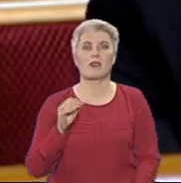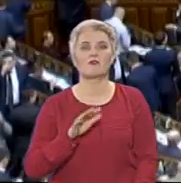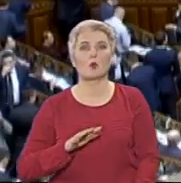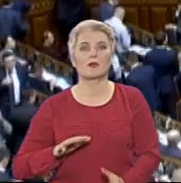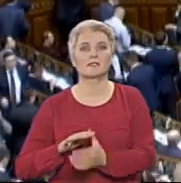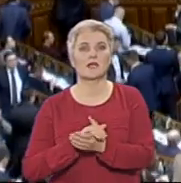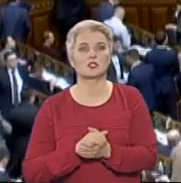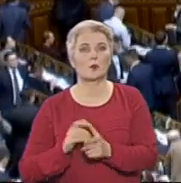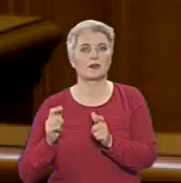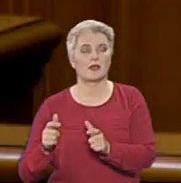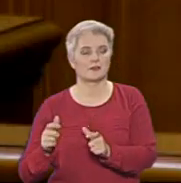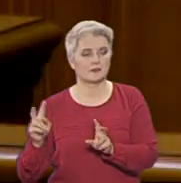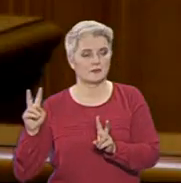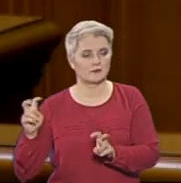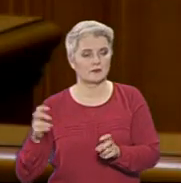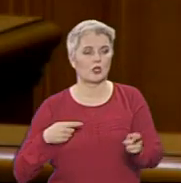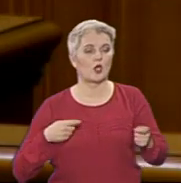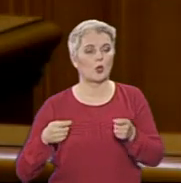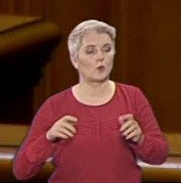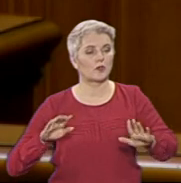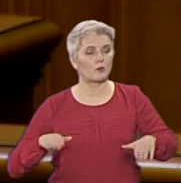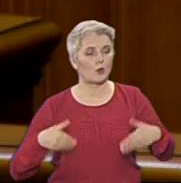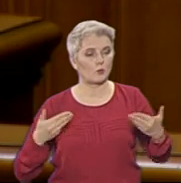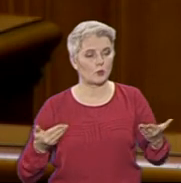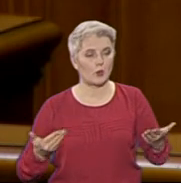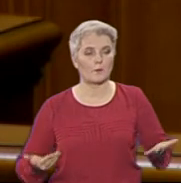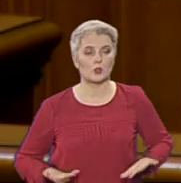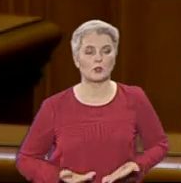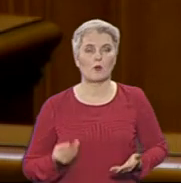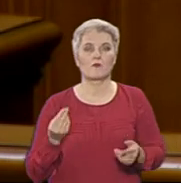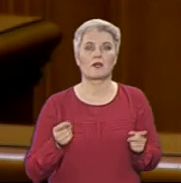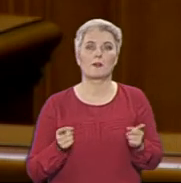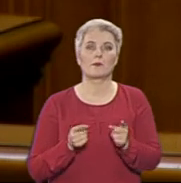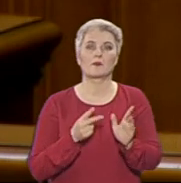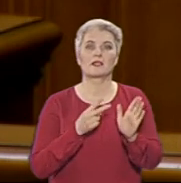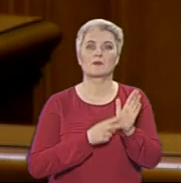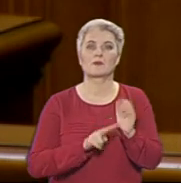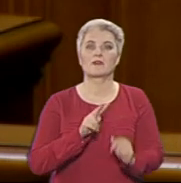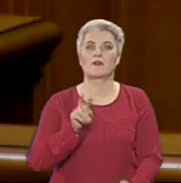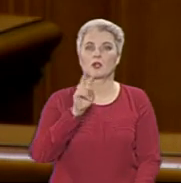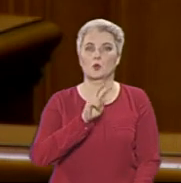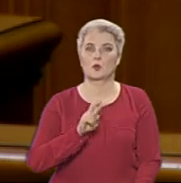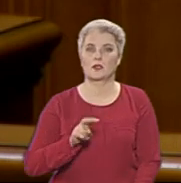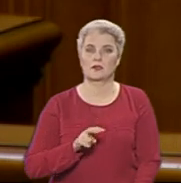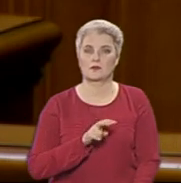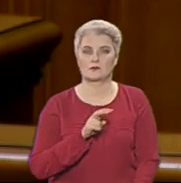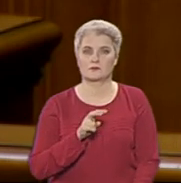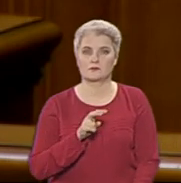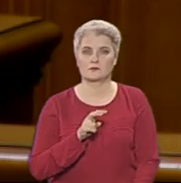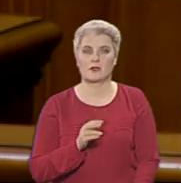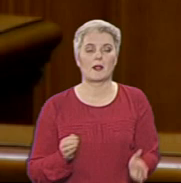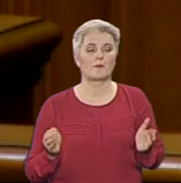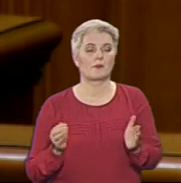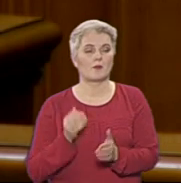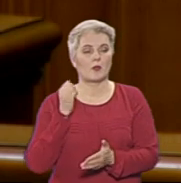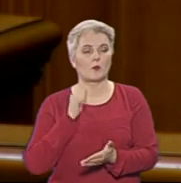солідарності». Уряд пропонує прожитковий мінімум 72 долари. Мінімальну